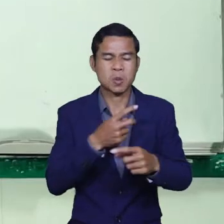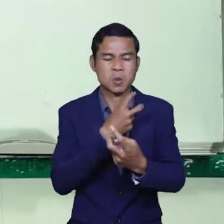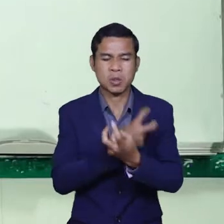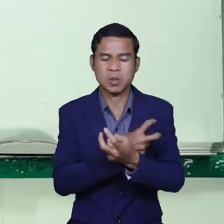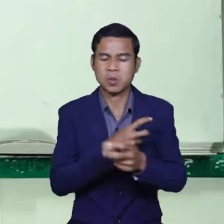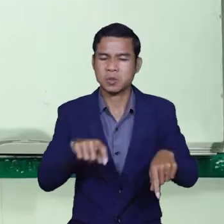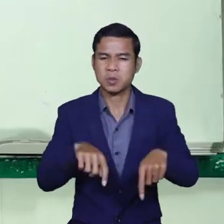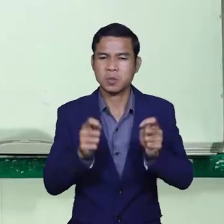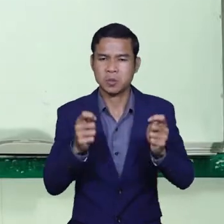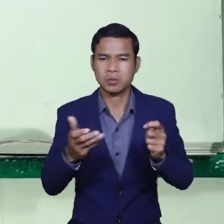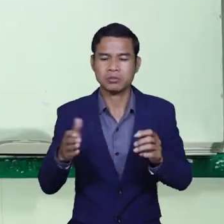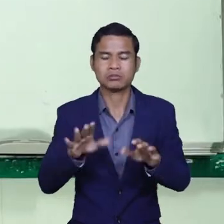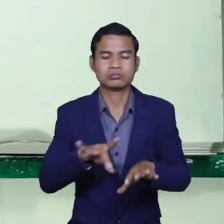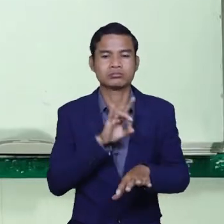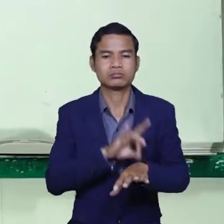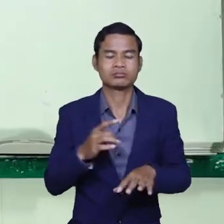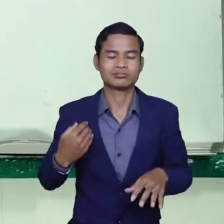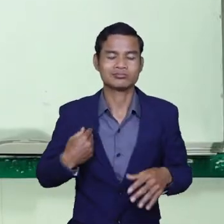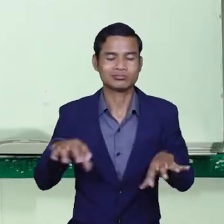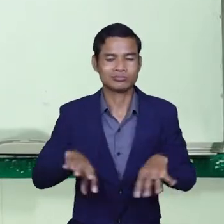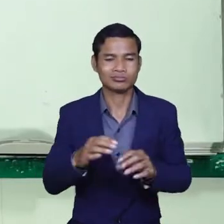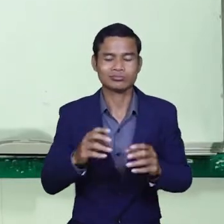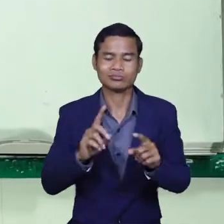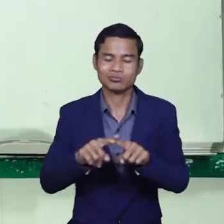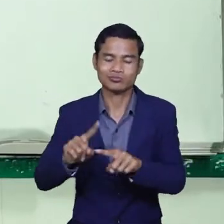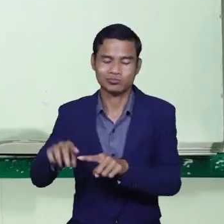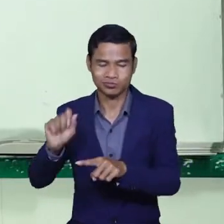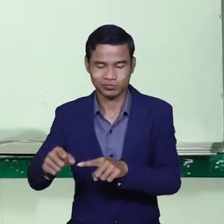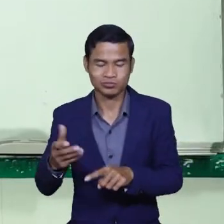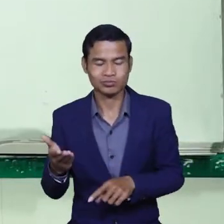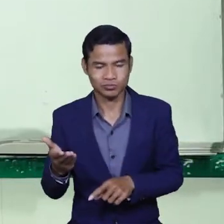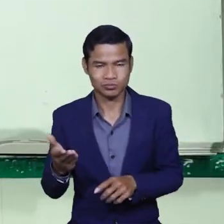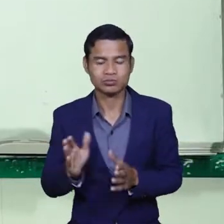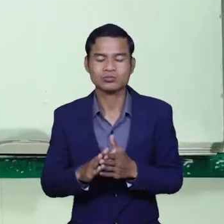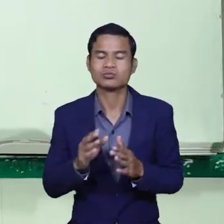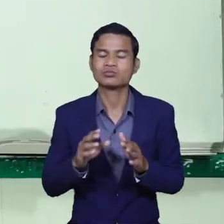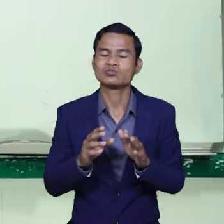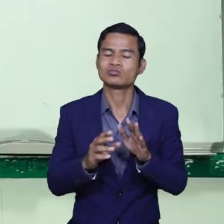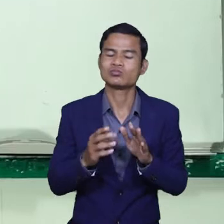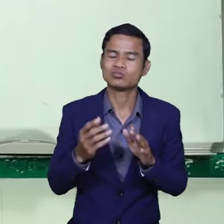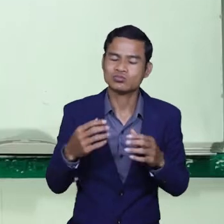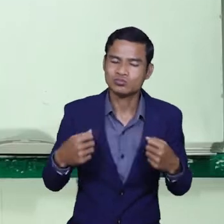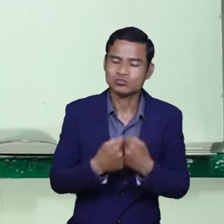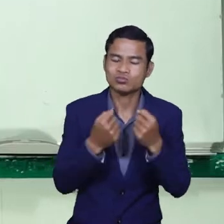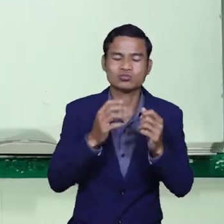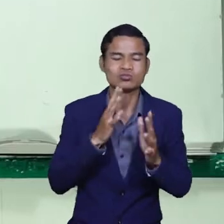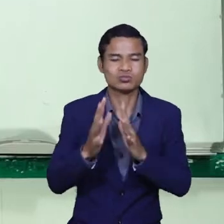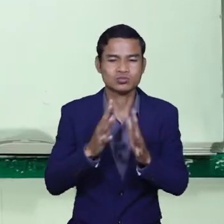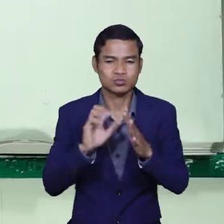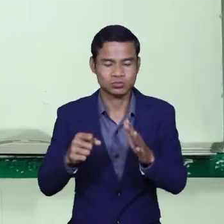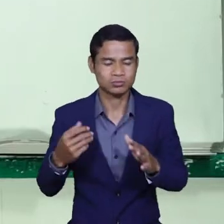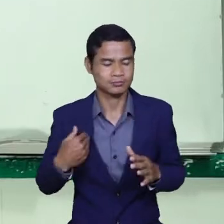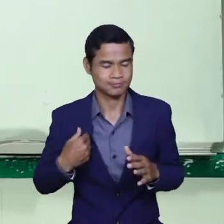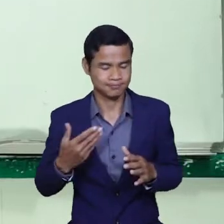ថាកាលណាមានសកម្មភាពអីផ្សេងផ្សេងអញ្ចឹងទៅចាដូចជាគ្រោះថ្នាក់ចរាចរណ៍អីជាដើមអាចប